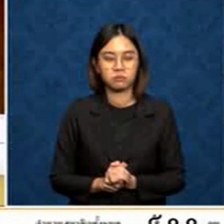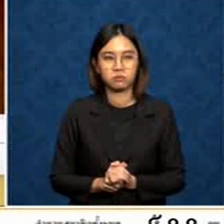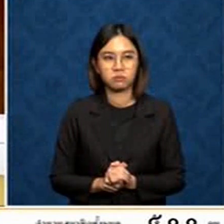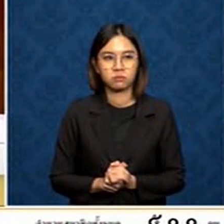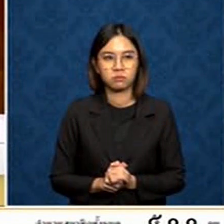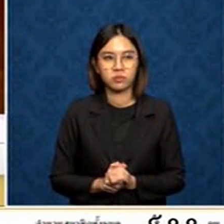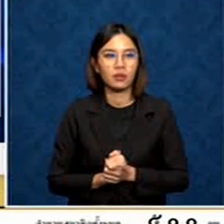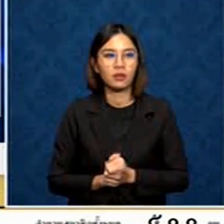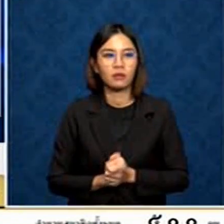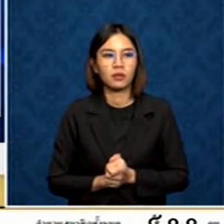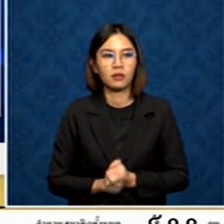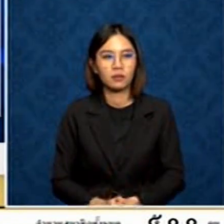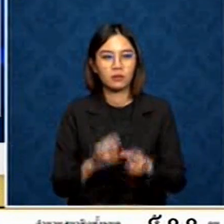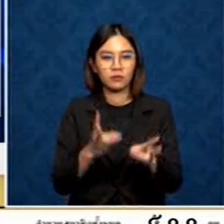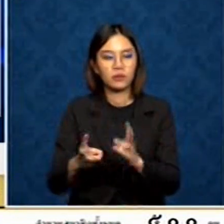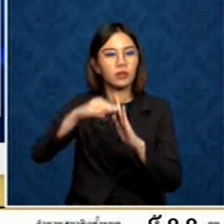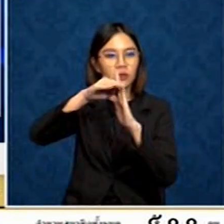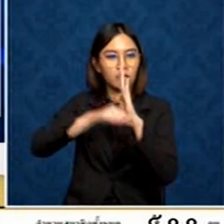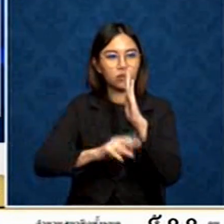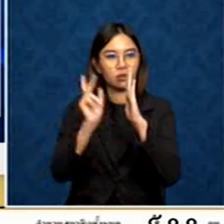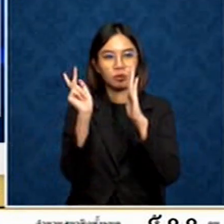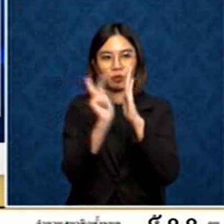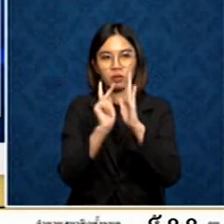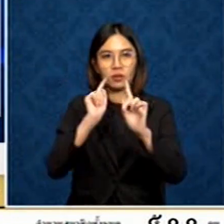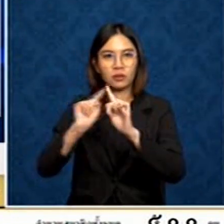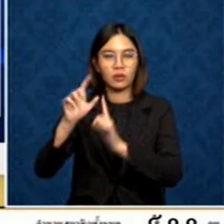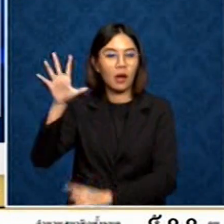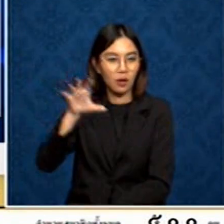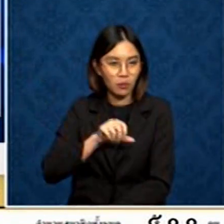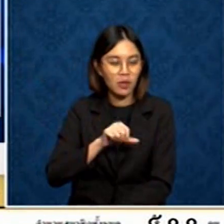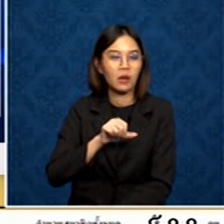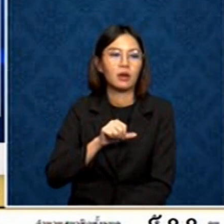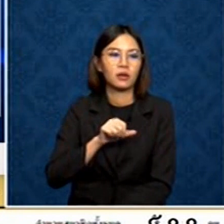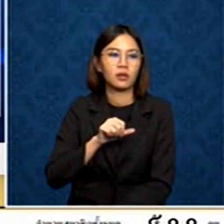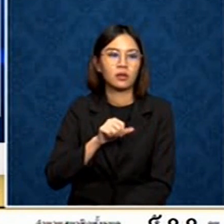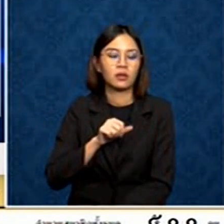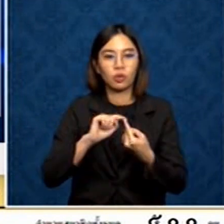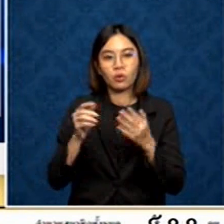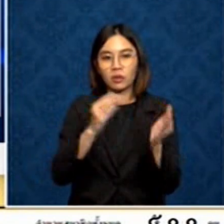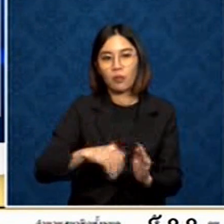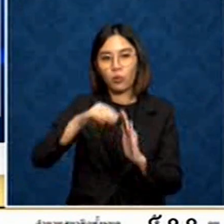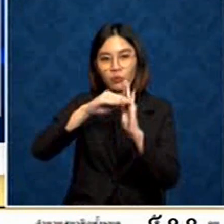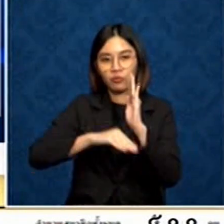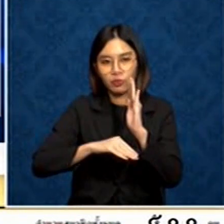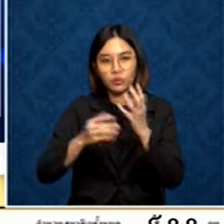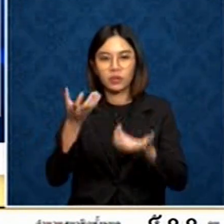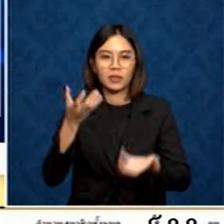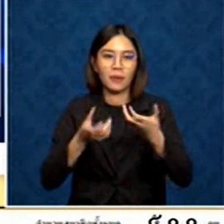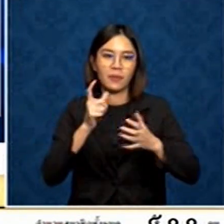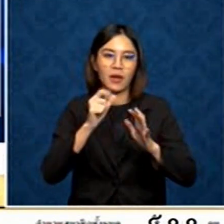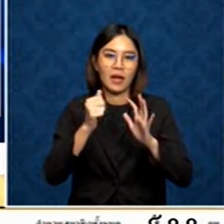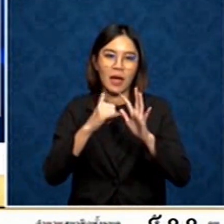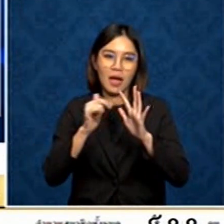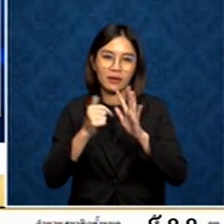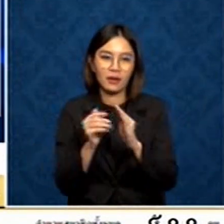ว่าเรื่องตำรวจที่ผ่านมามีกฎหมายปฏิรูปตำรวจจึงอาจยังไม่เห็นผลพนักงานสอบสวนคือกรรมกรนะครับตอนนี้ที่เขาใช้สมองที่ต้อง